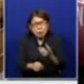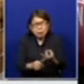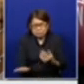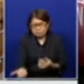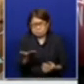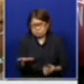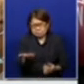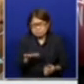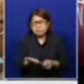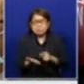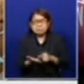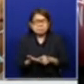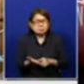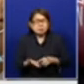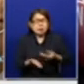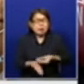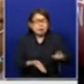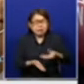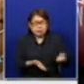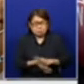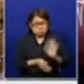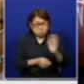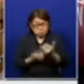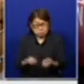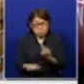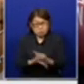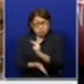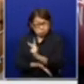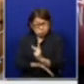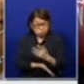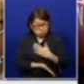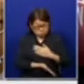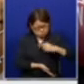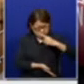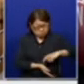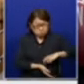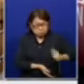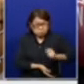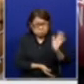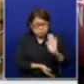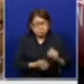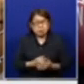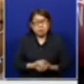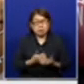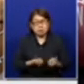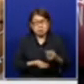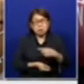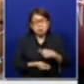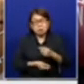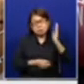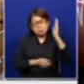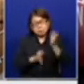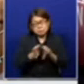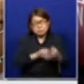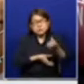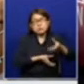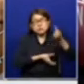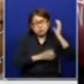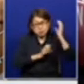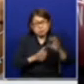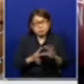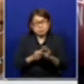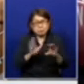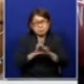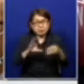ปล่าเพราะเป็นเงินกู้ดังนั้นผมขออนุญาตย้อนหลังไปนะครับในสไลด์ที่